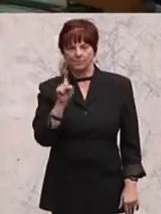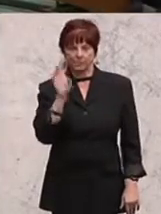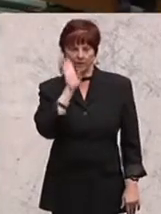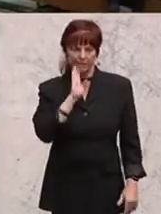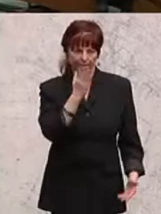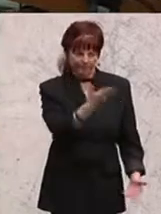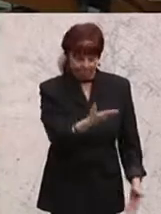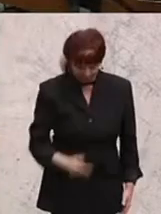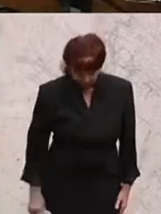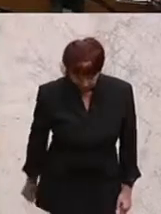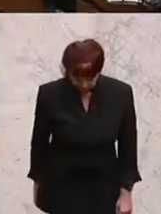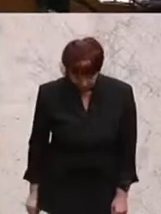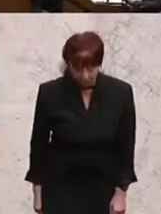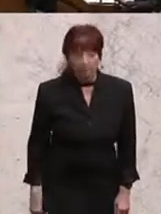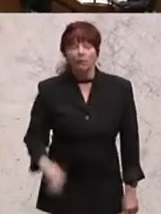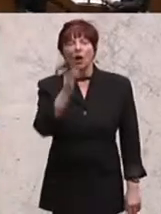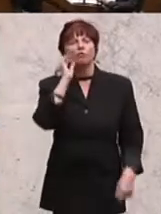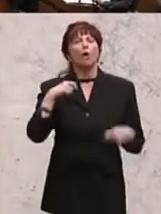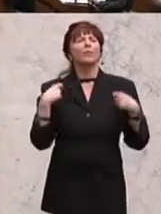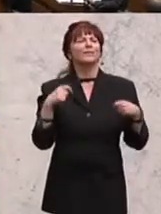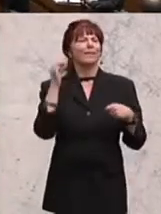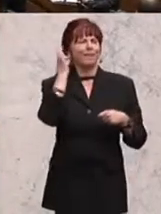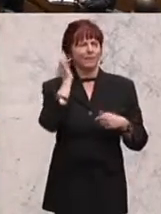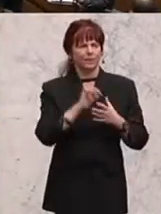Hallo. Frau Präsidentin,